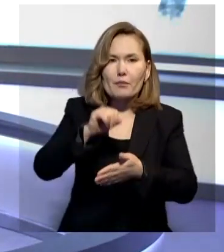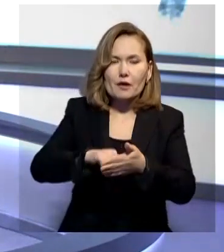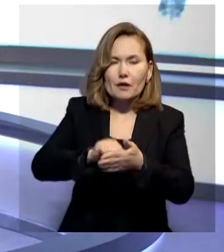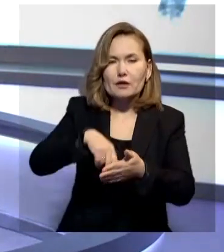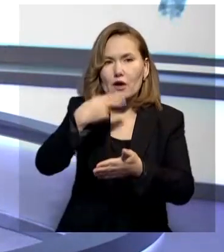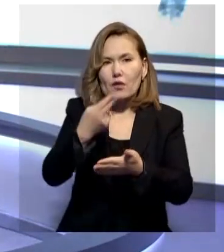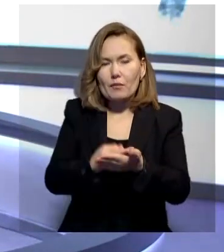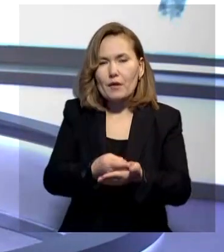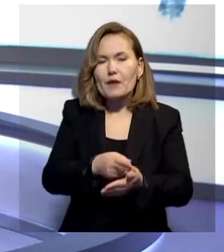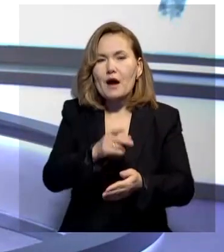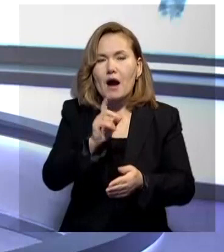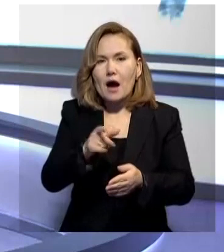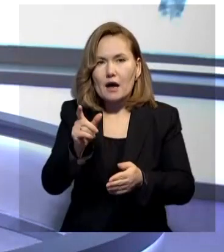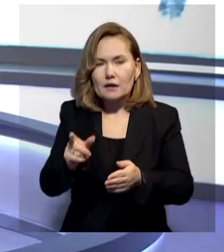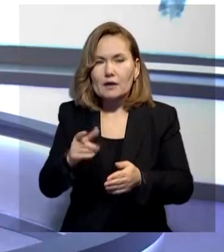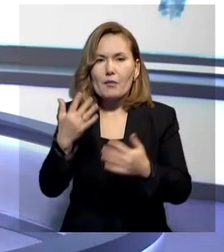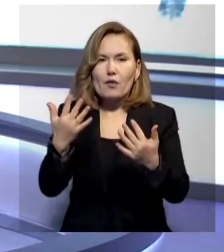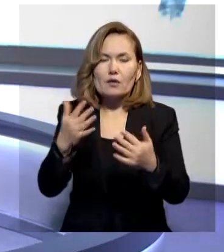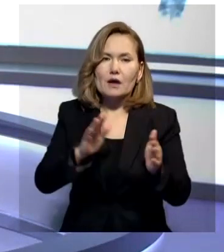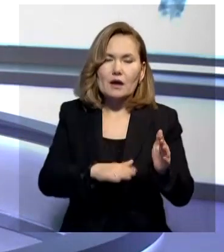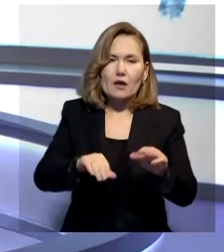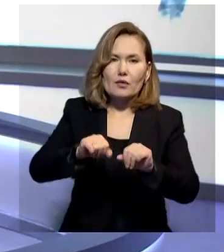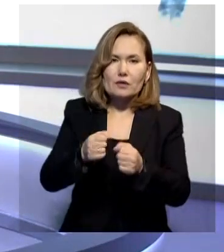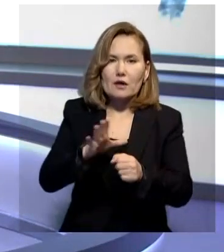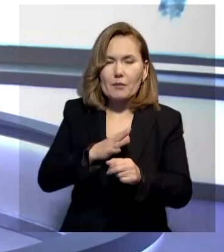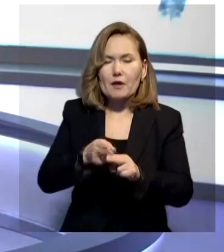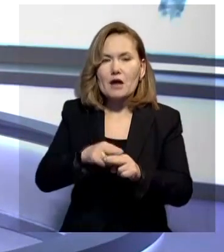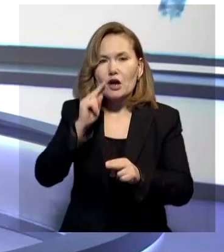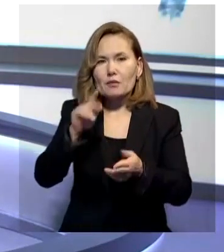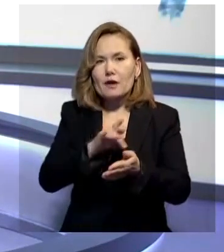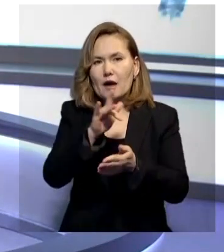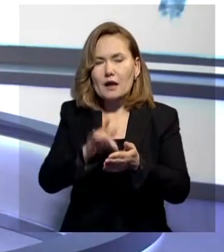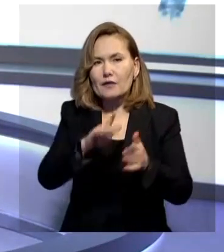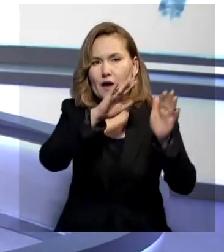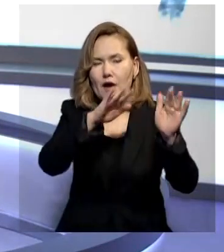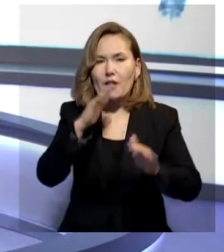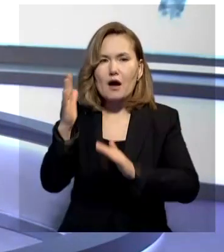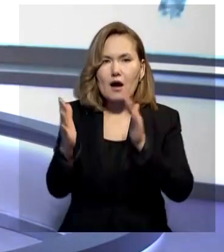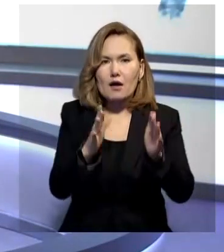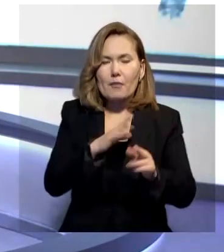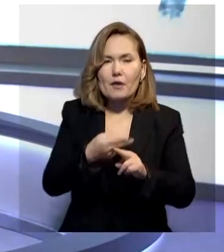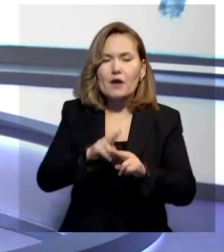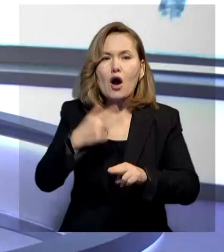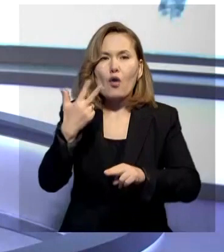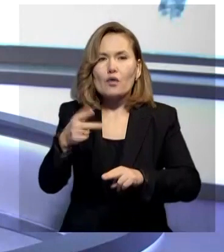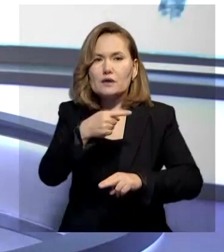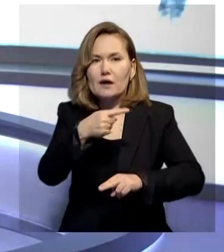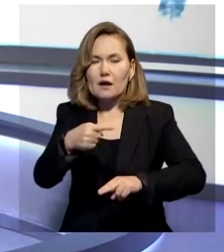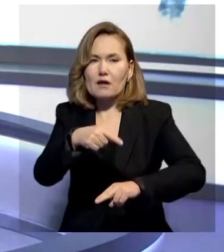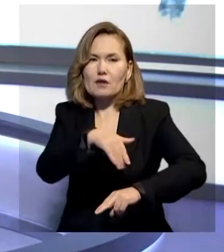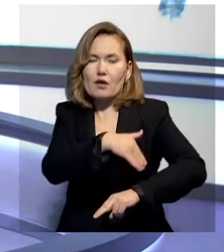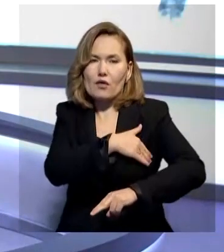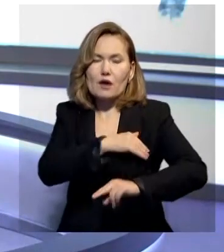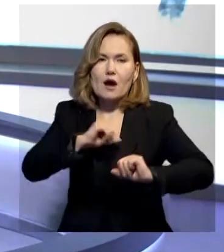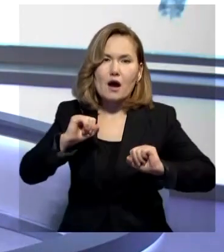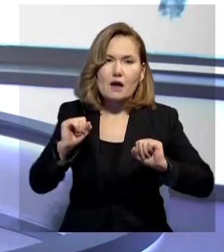қыс мезгілінде жауатын қар қаланы бір тәулік ішінде басып қалған. Сынап бағаны 30 градусқа дейін төмендеп,